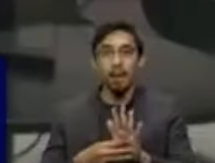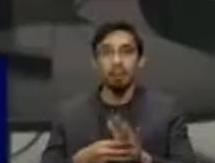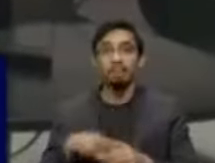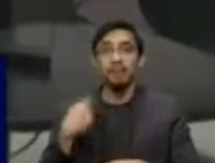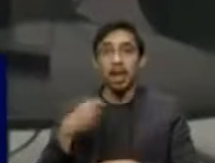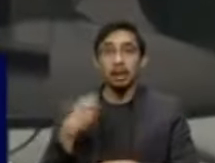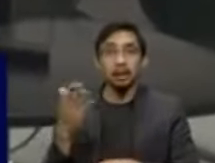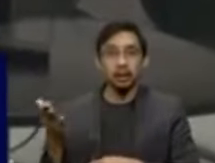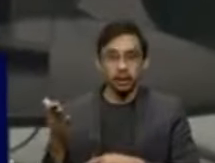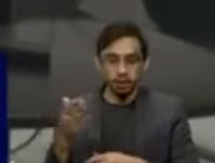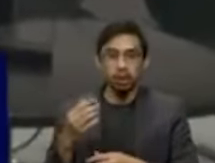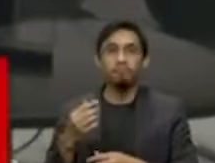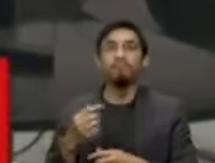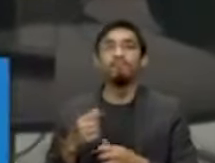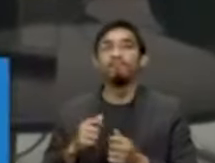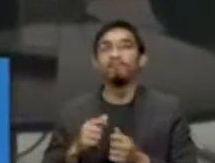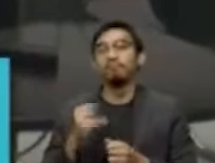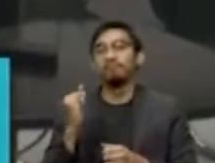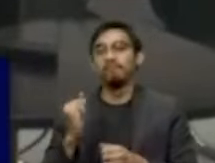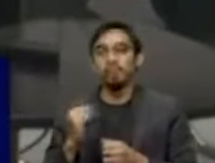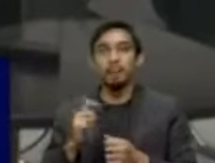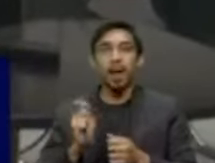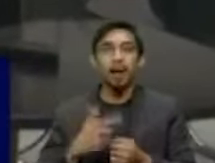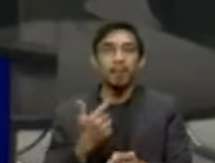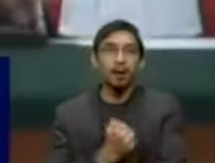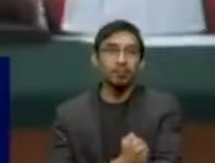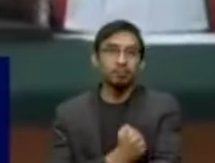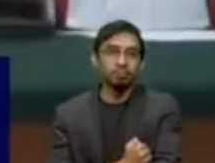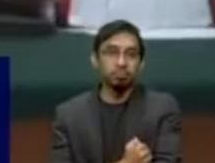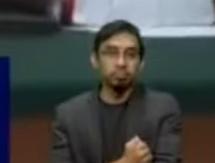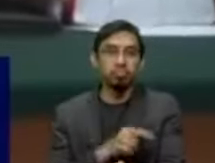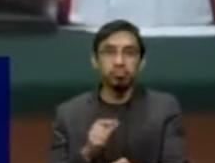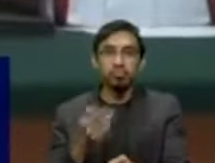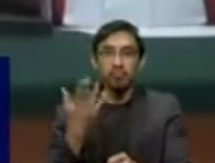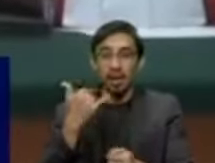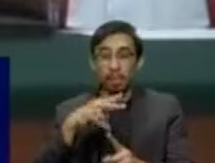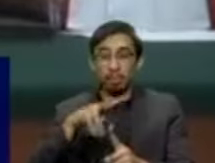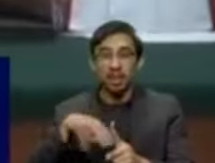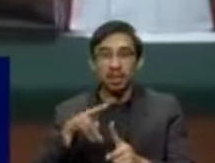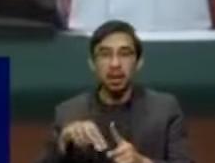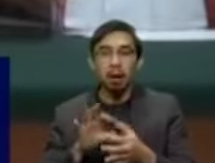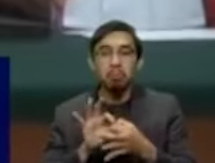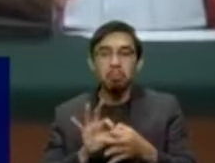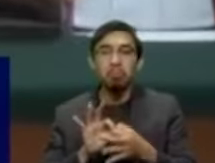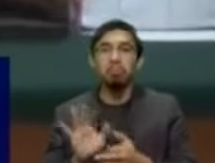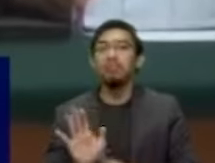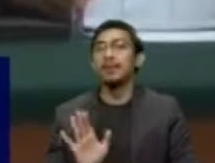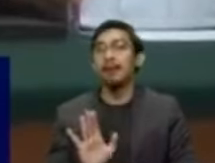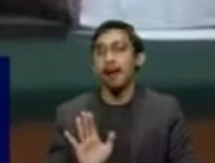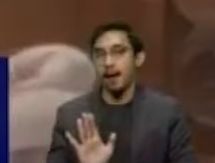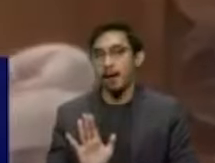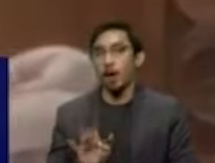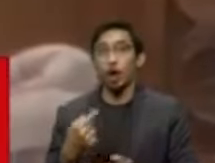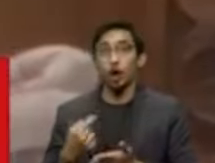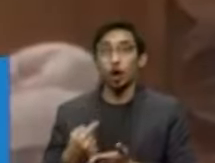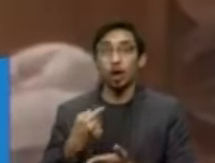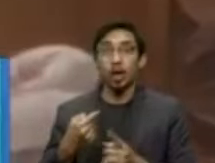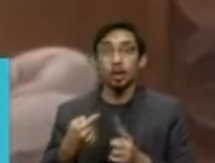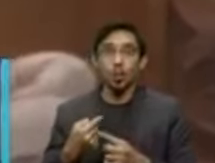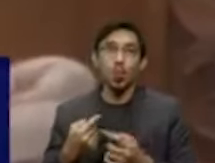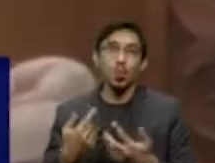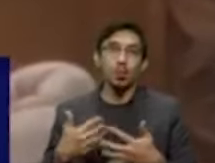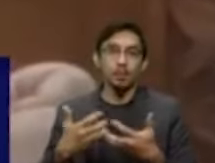sinetron terdakwa penyalahgunaan narkotika ini dinilai tidak kooperatif selama pemeriksaan. Tuntutan ini jauh lebih berat